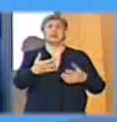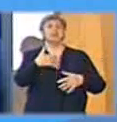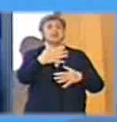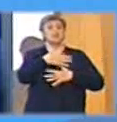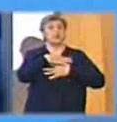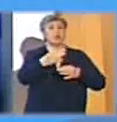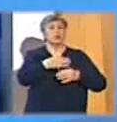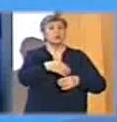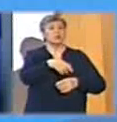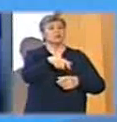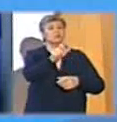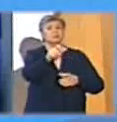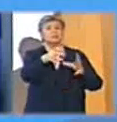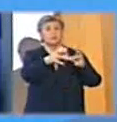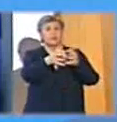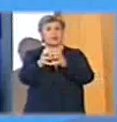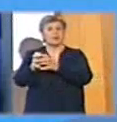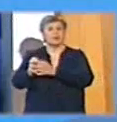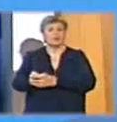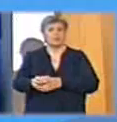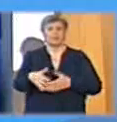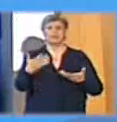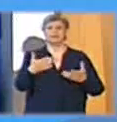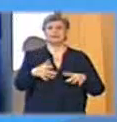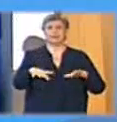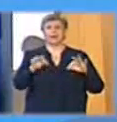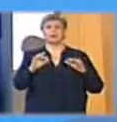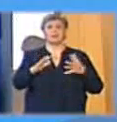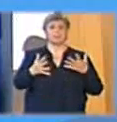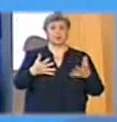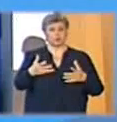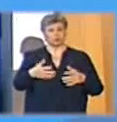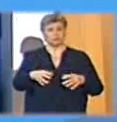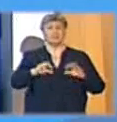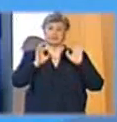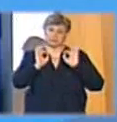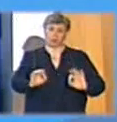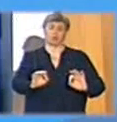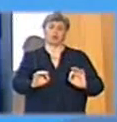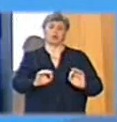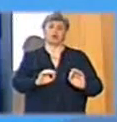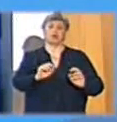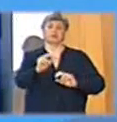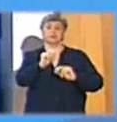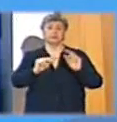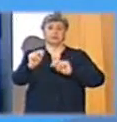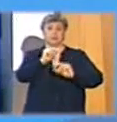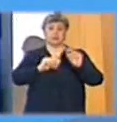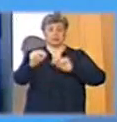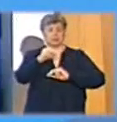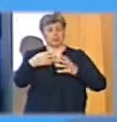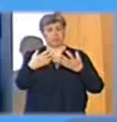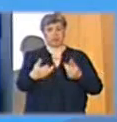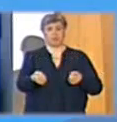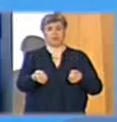εκπρόσωπός τους στον καταρχήν διάλογο, αλλά σίγουρα θα έχει τη συζήτηση με τα πολιτικά κόμματα, με